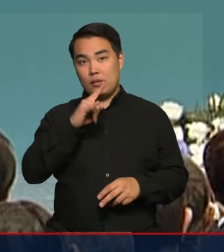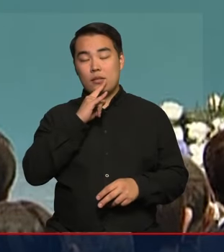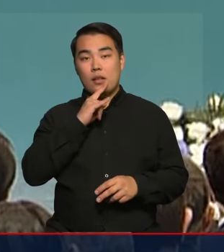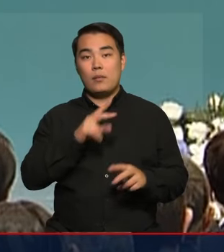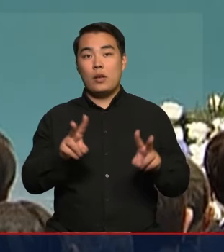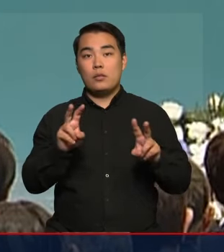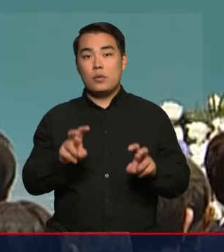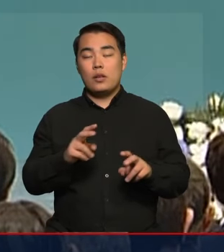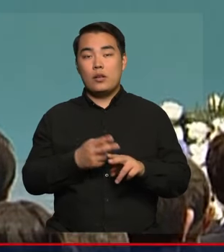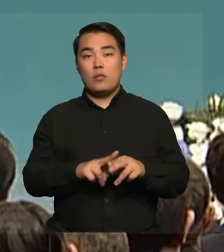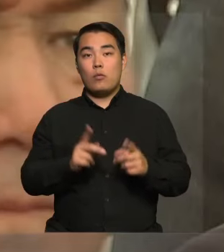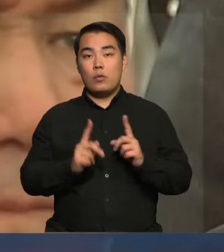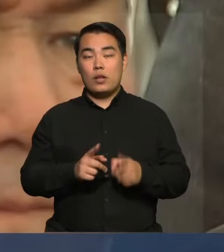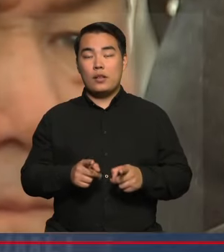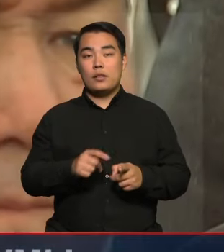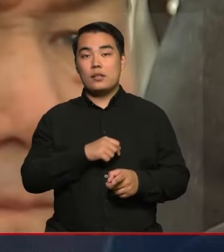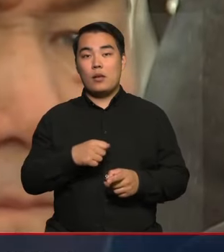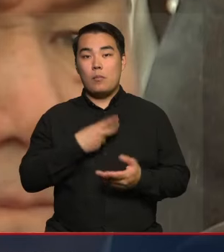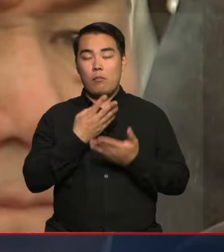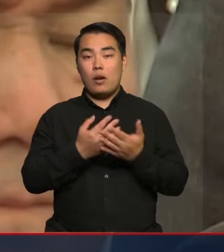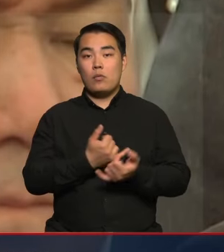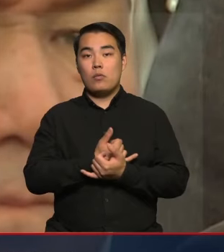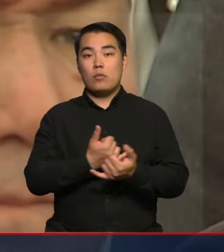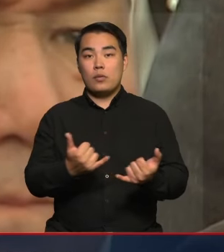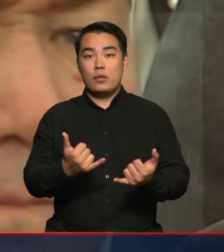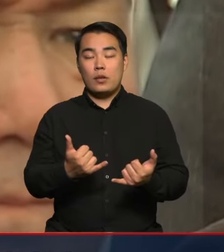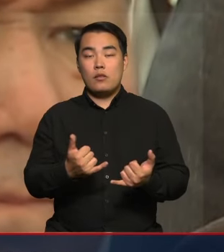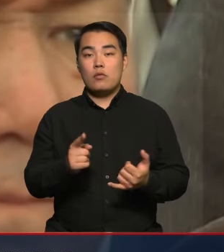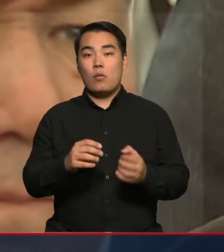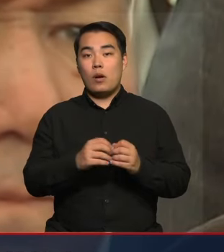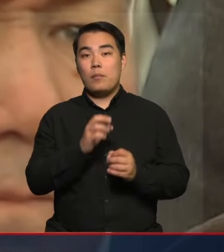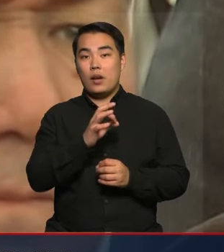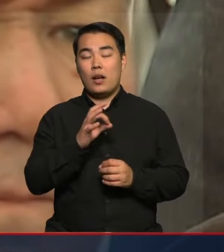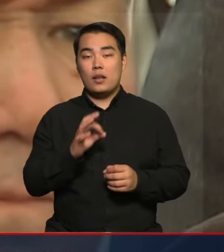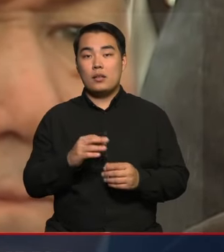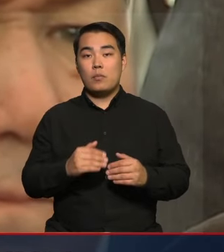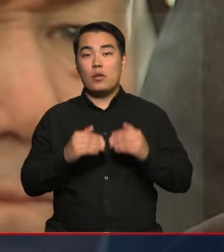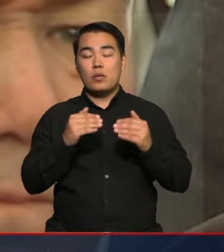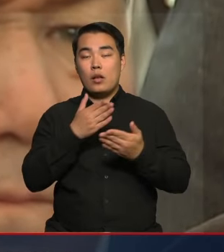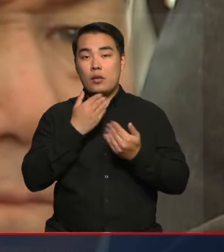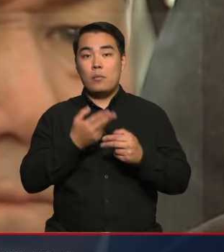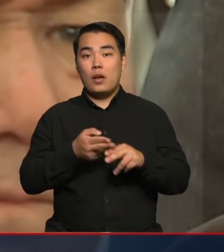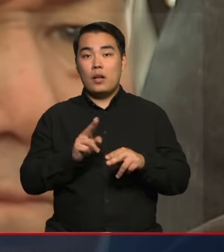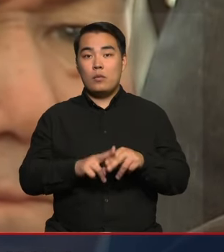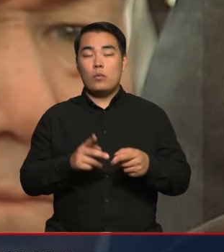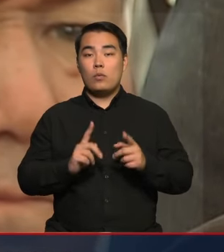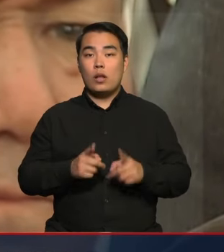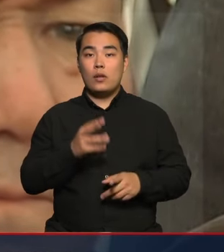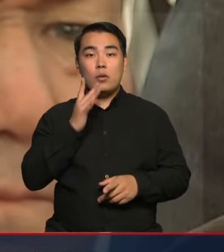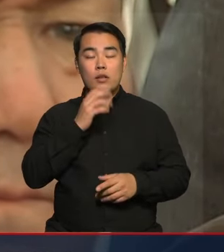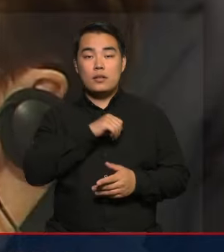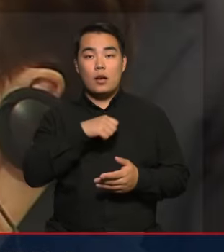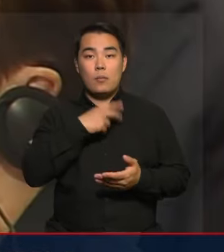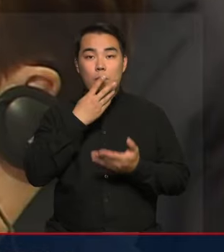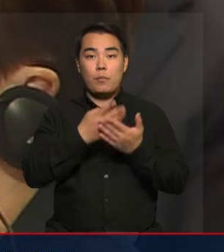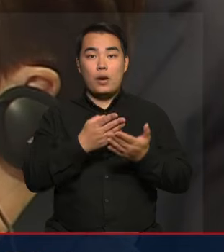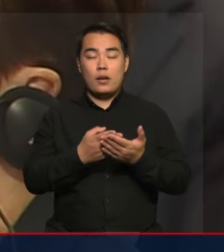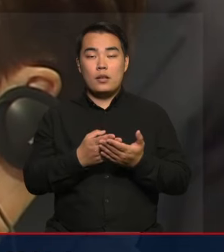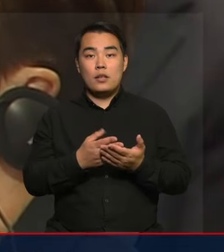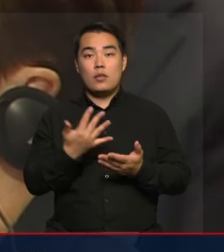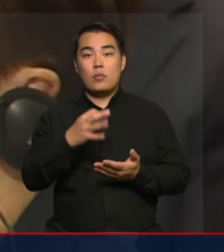мазмұн отандық өнімдермен қамту мөлшері шамамен 10%-дан аспайды. Сондықтан отандық өнімдердің үлесін